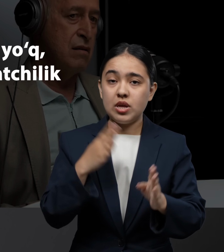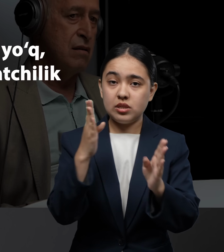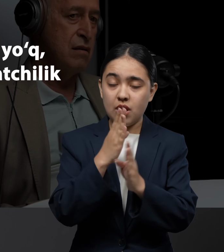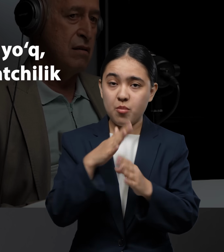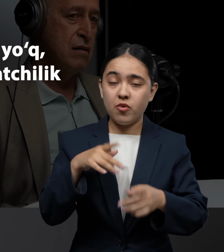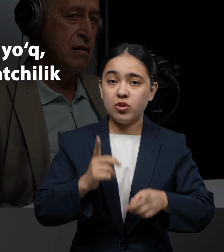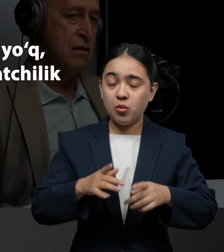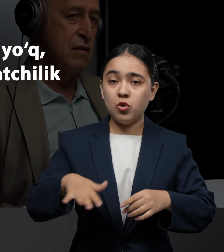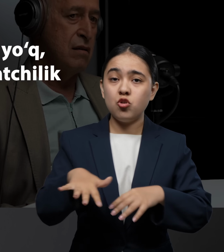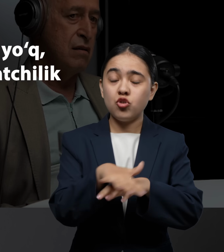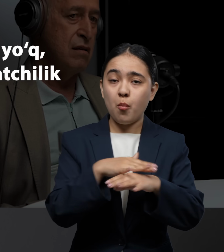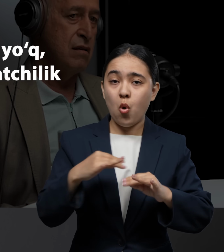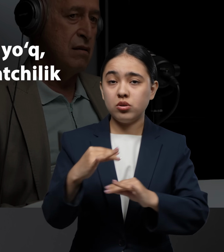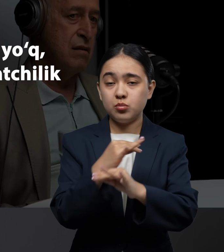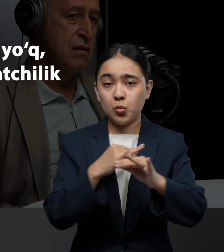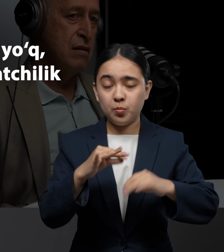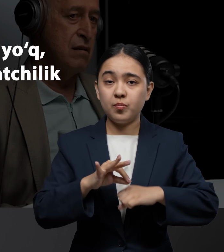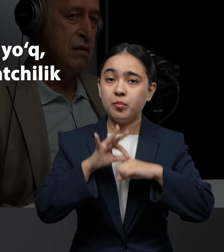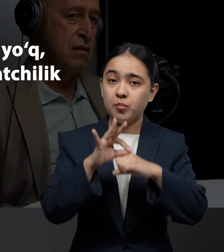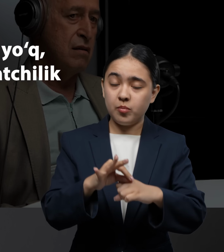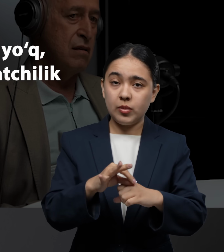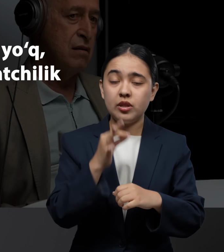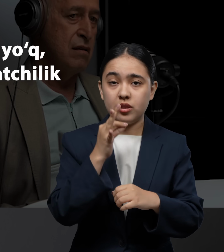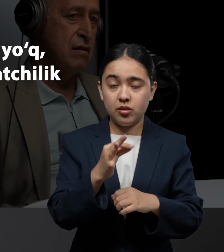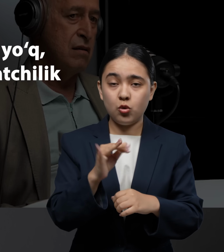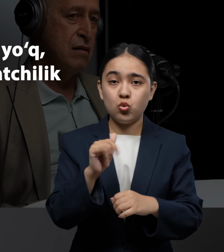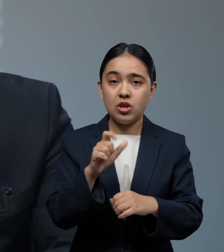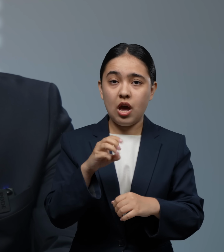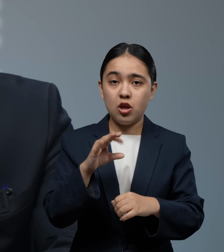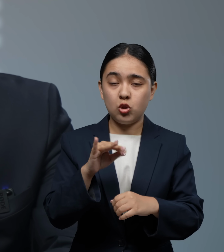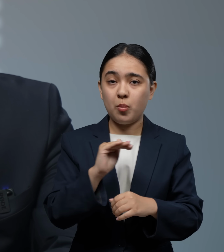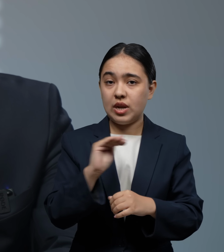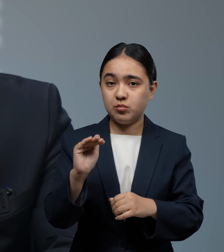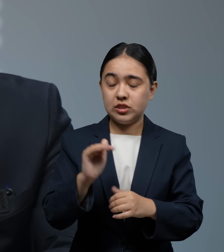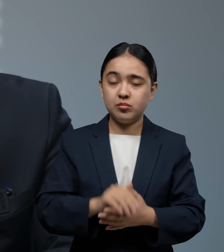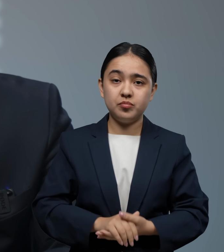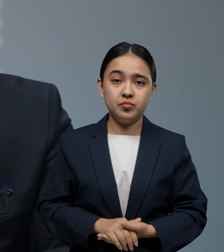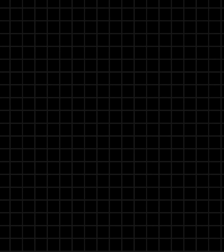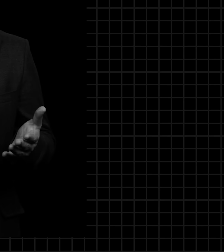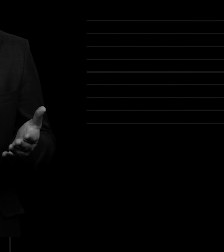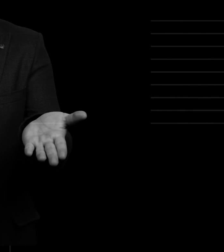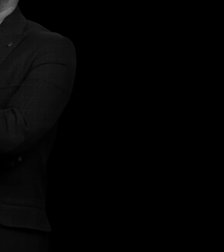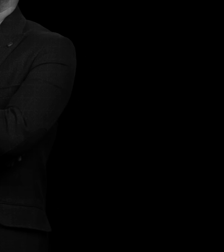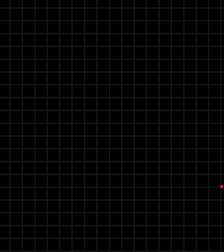yo'q, lekin biz tabiiy ravishda joylarda jamoatchilik muhokamalarini o'tkazamiz, dedi O'zatom rasmiysi.